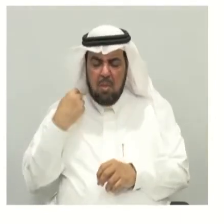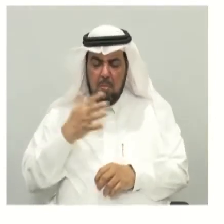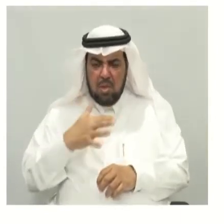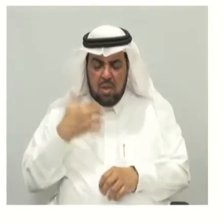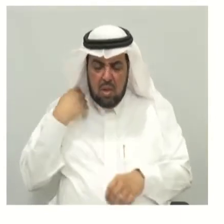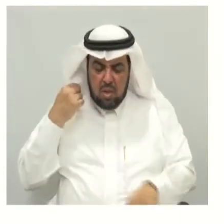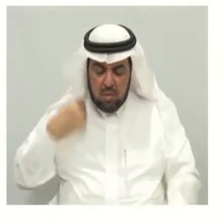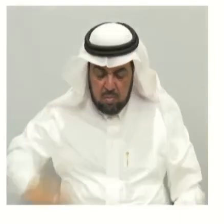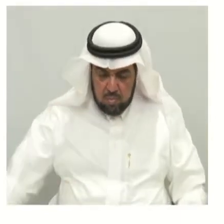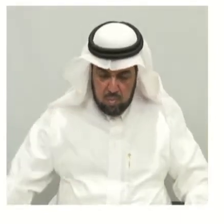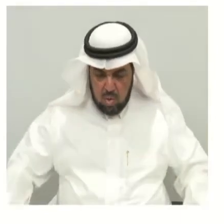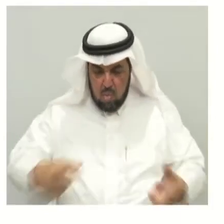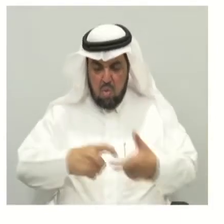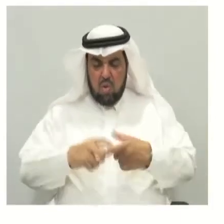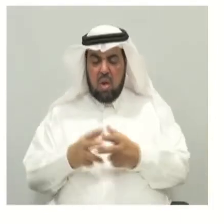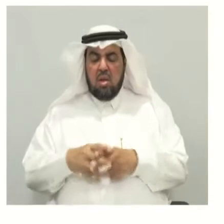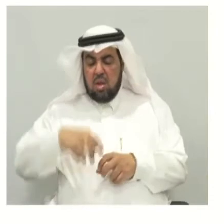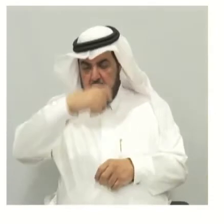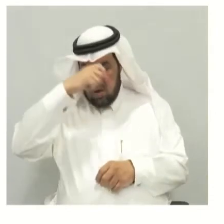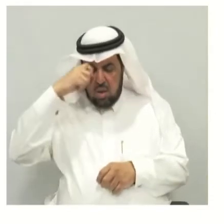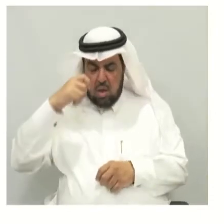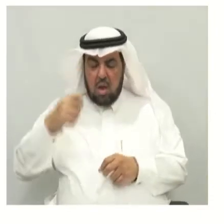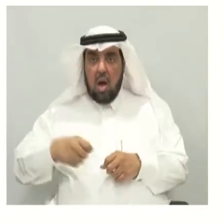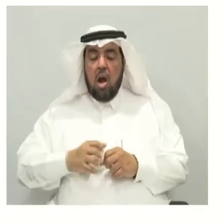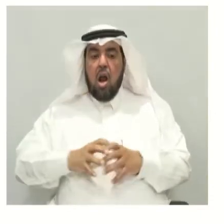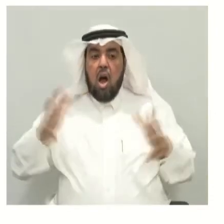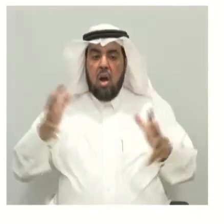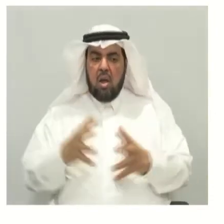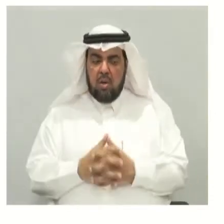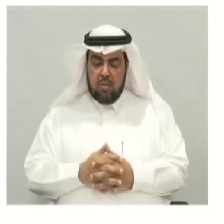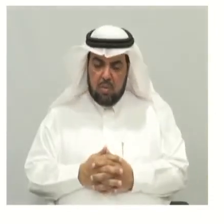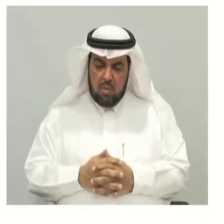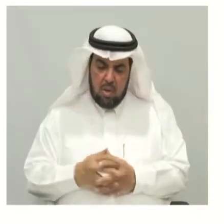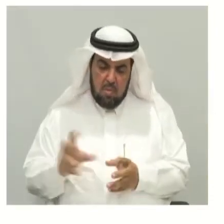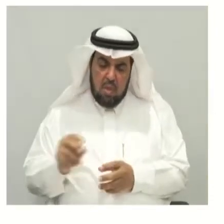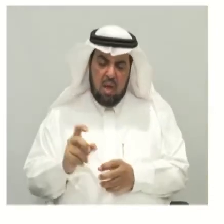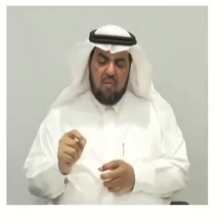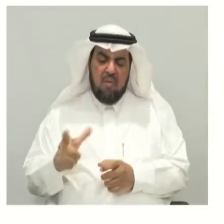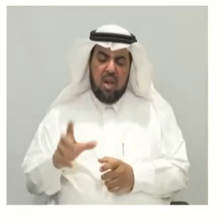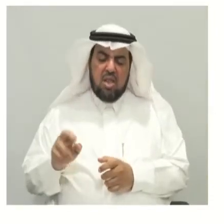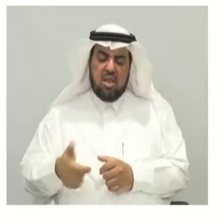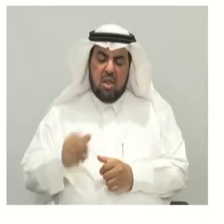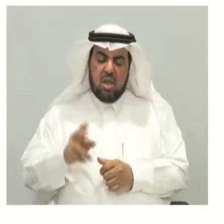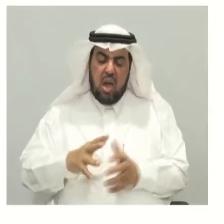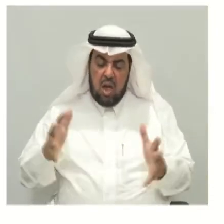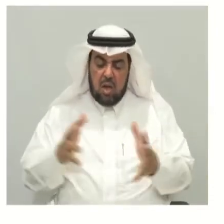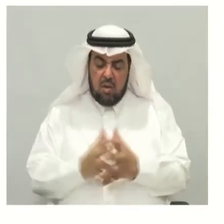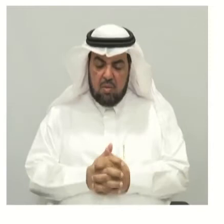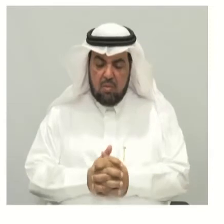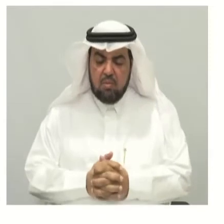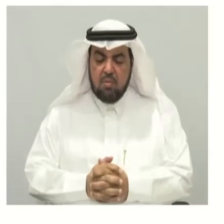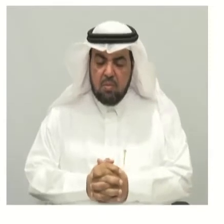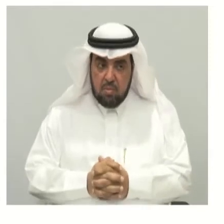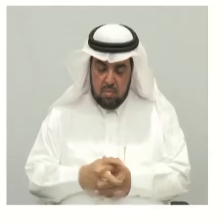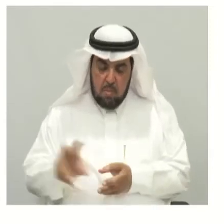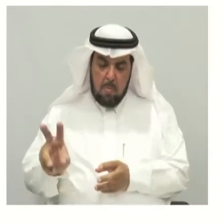موصل الكهرباء عند درجات الحرارة العالية كالفلزات، إذا هي توصل عند درجات الحرارة العالية.